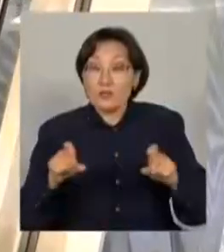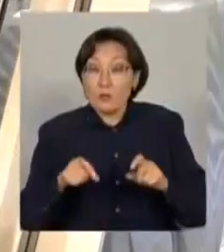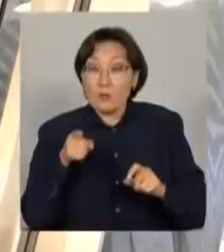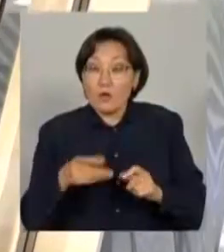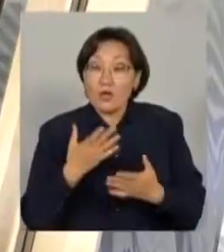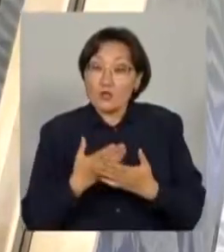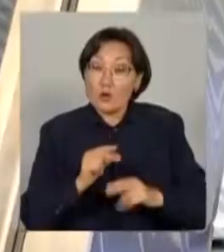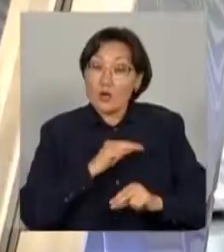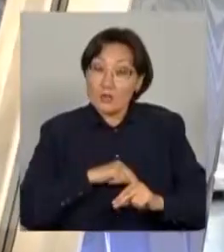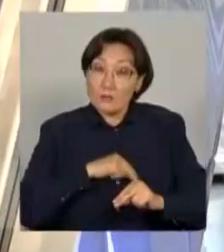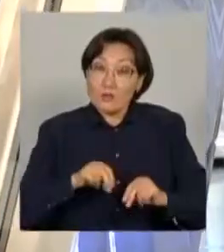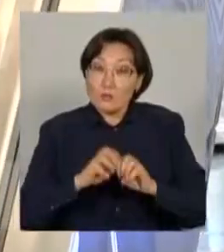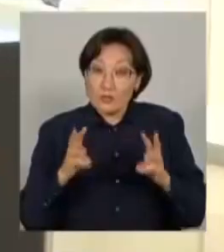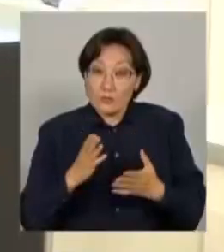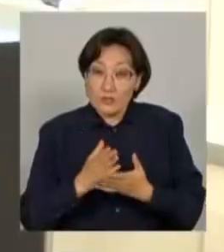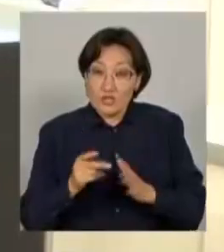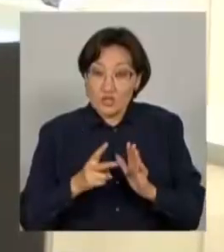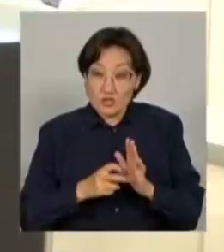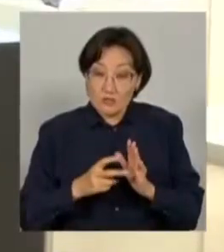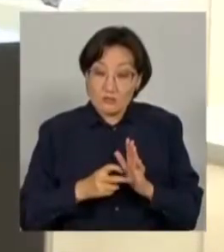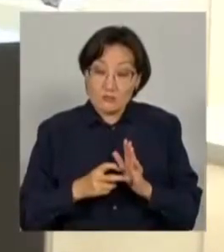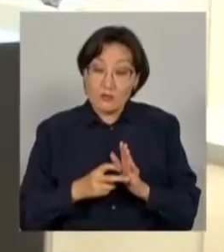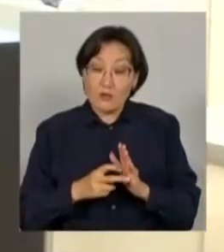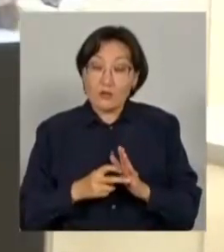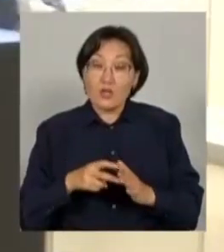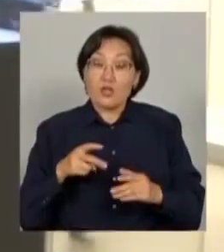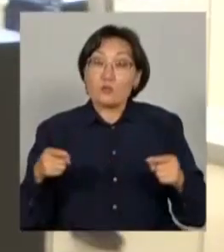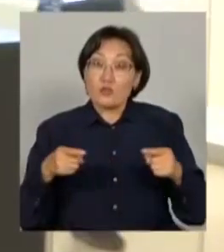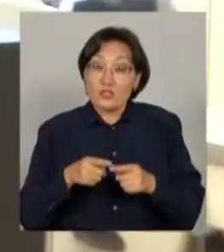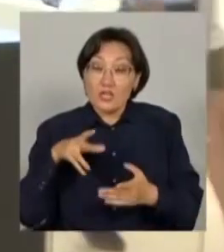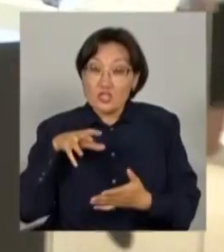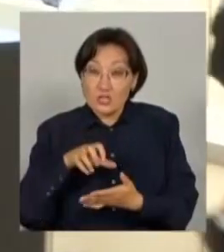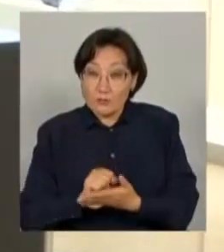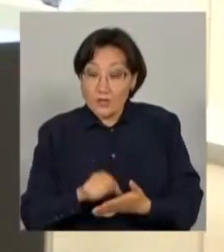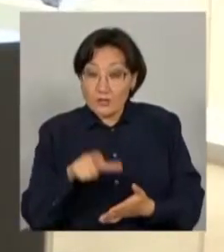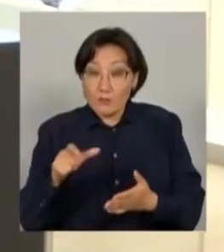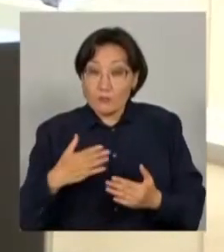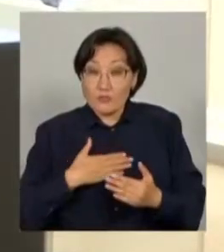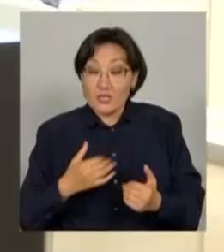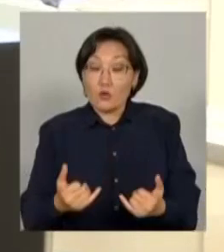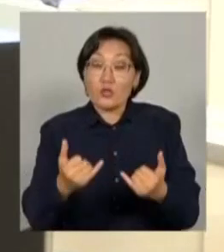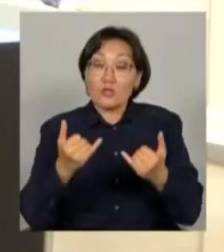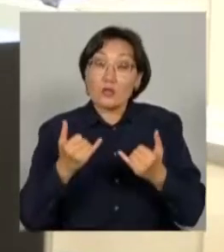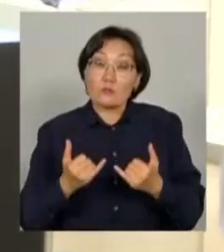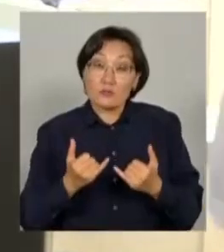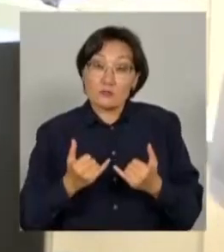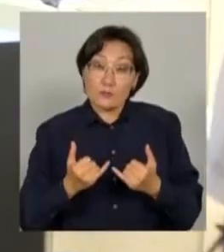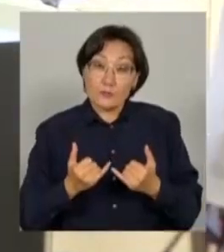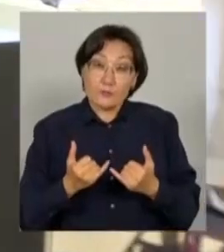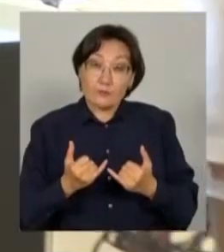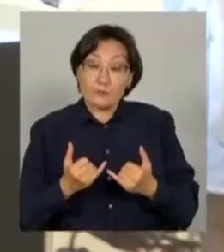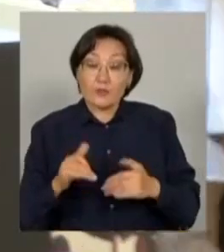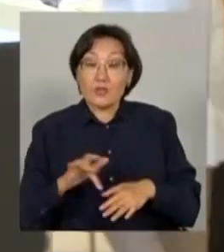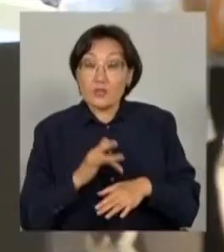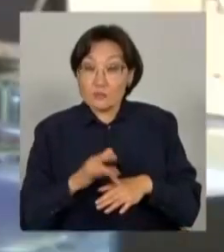адамды жұмыспен қамтып отыр. 700 жалға алушы біздің қонақтарымызда